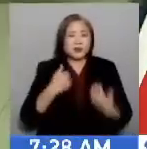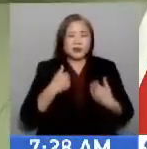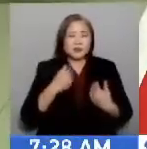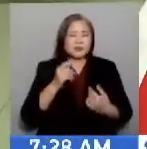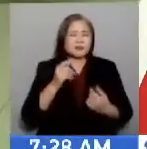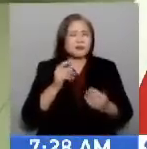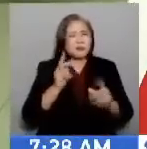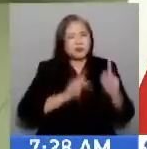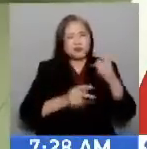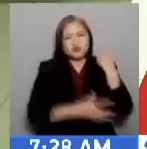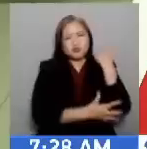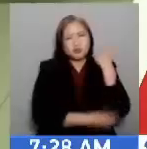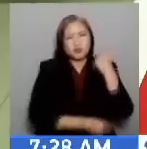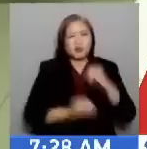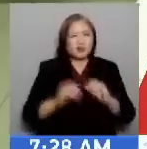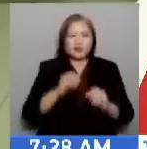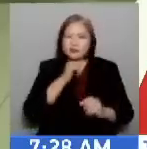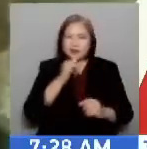nakakalawag sa buhay.